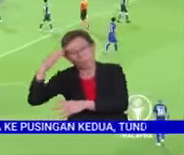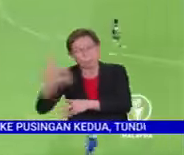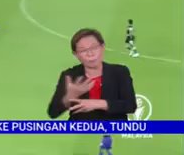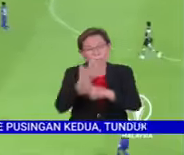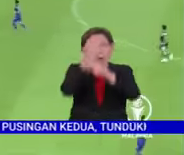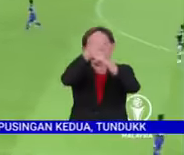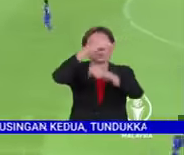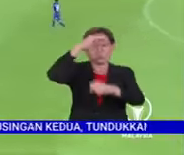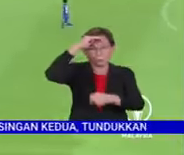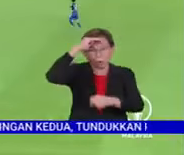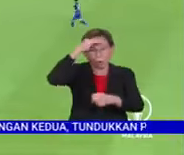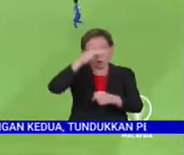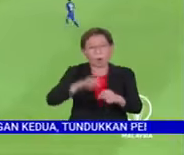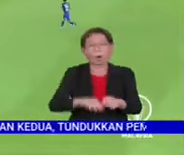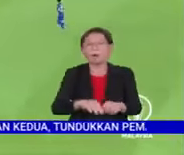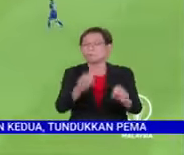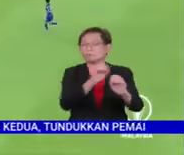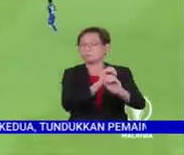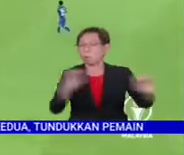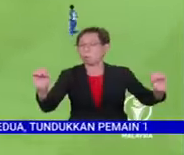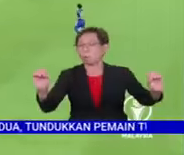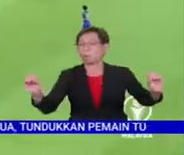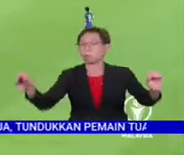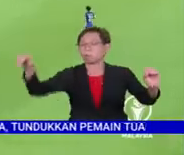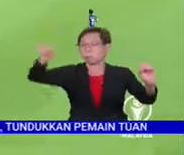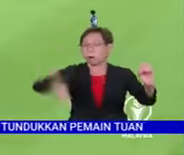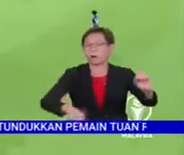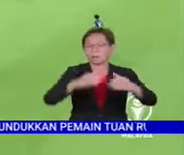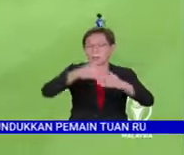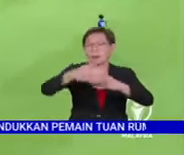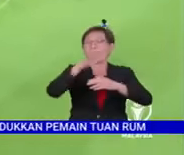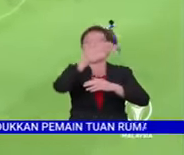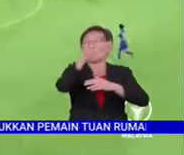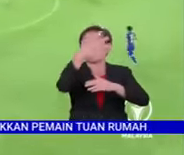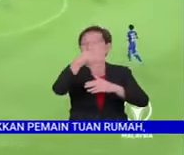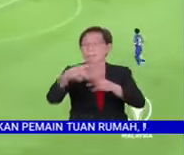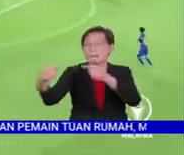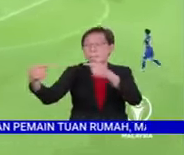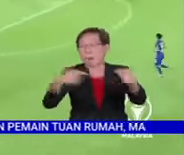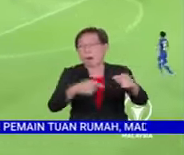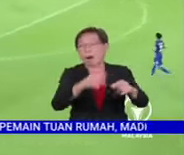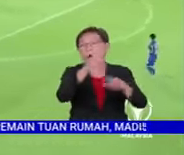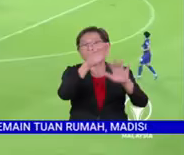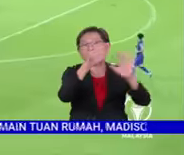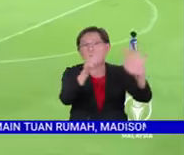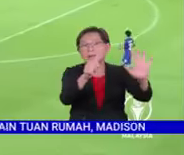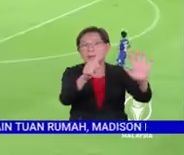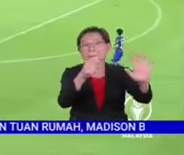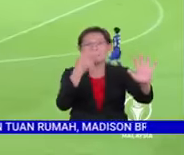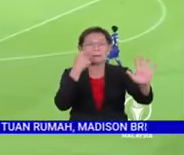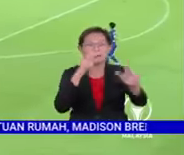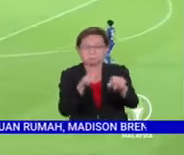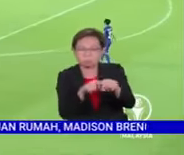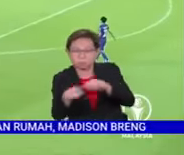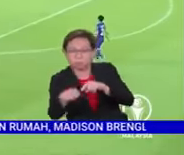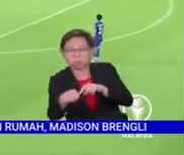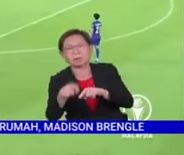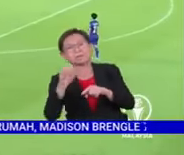itu menyaksikan JDT mengekalkan rekod tanpa kalah selepas 15 perlawanan 6 mata mengatasi Sabah FC.